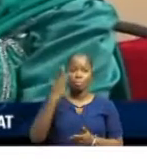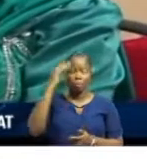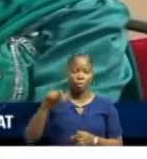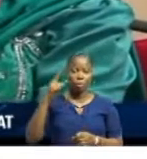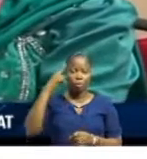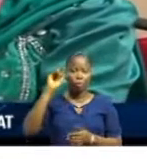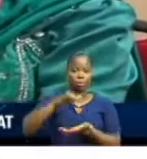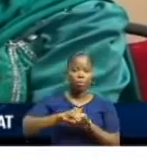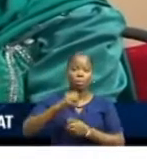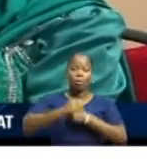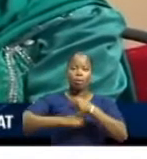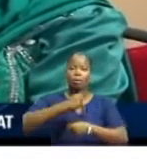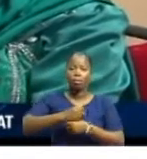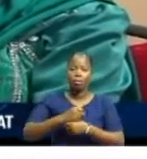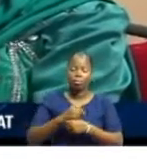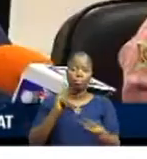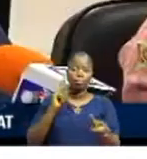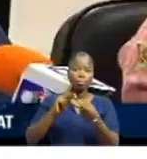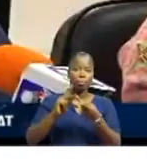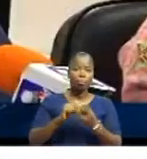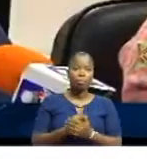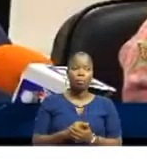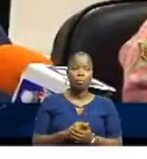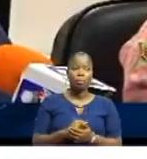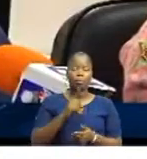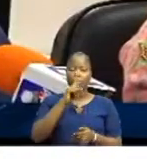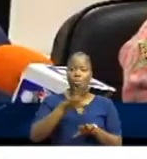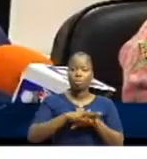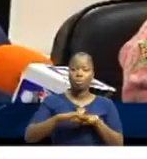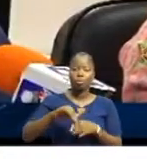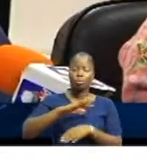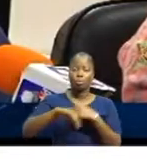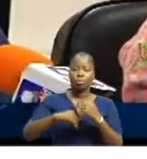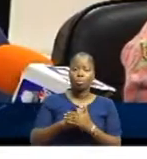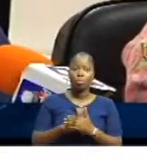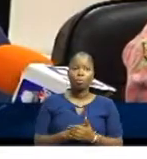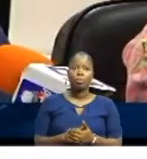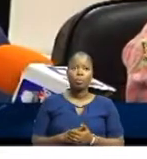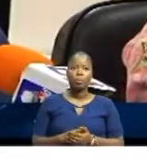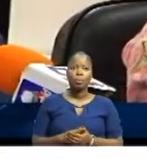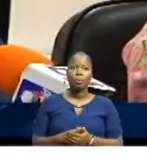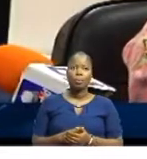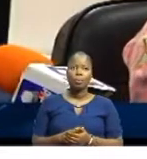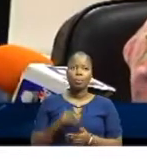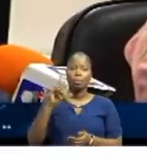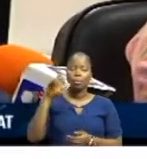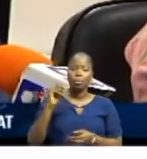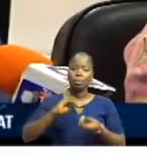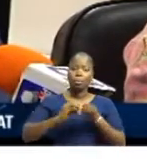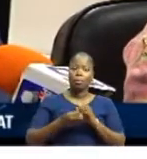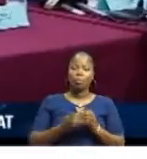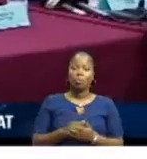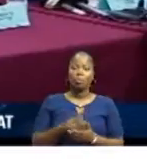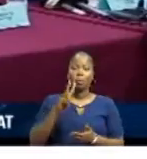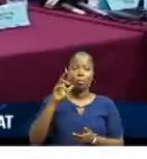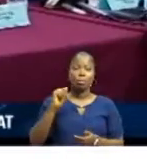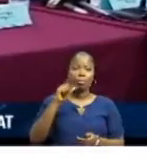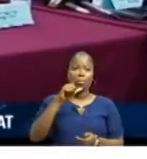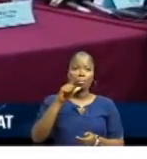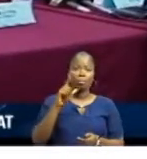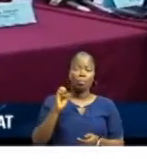année l'accent est surtout mis sur la problématique des valeurs cette